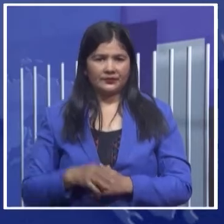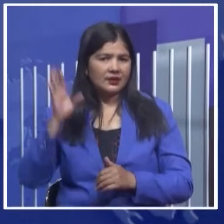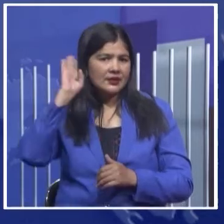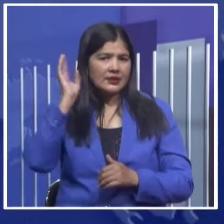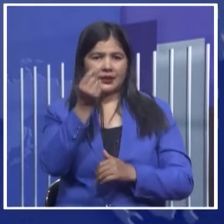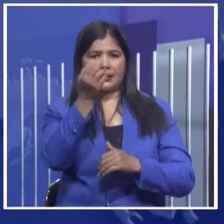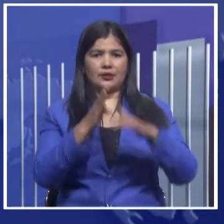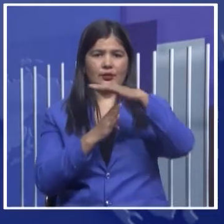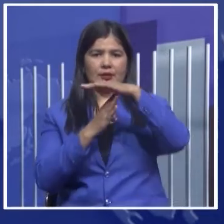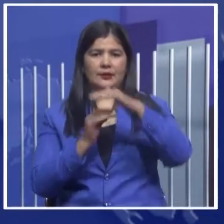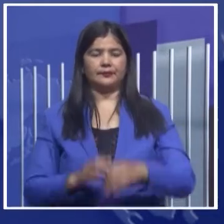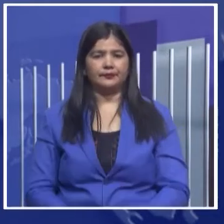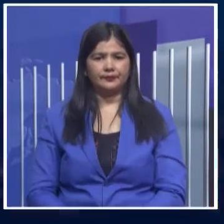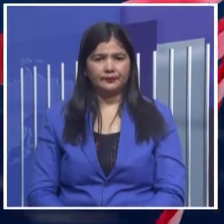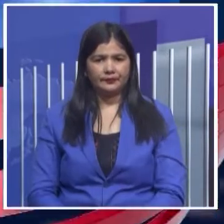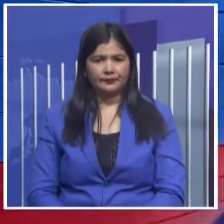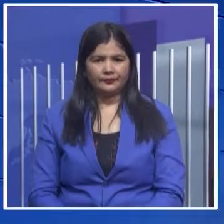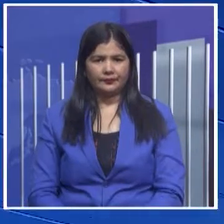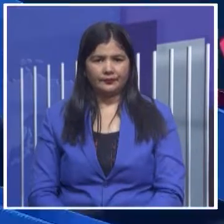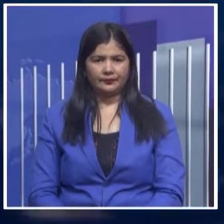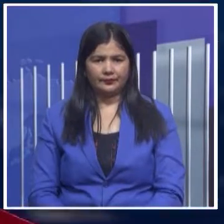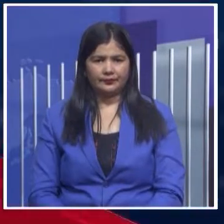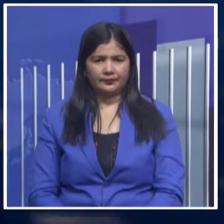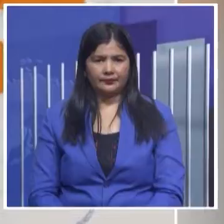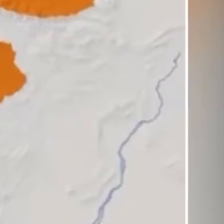समाचारको क्रम जारी नै छ, एकैछिनको विश्राम।